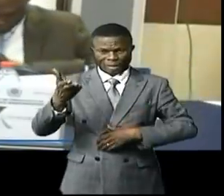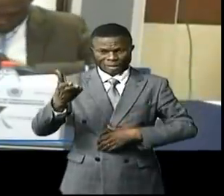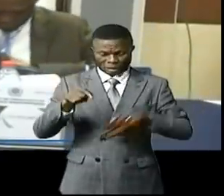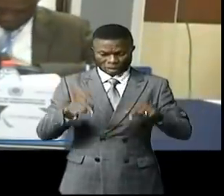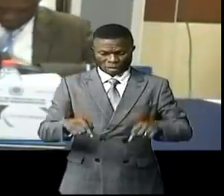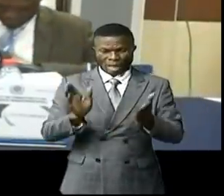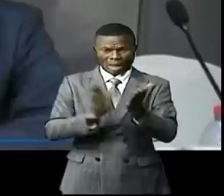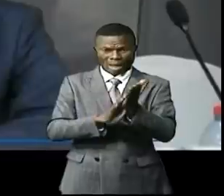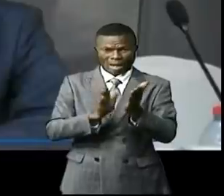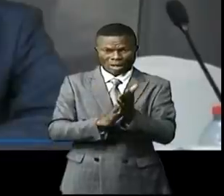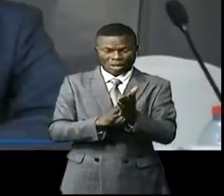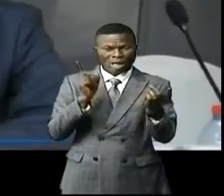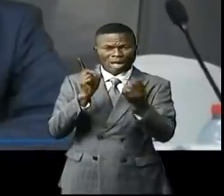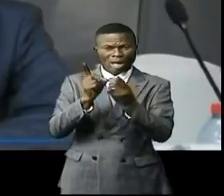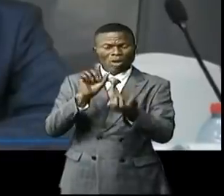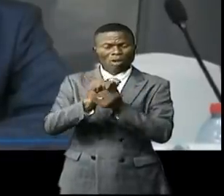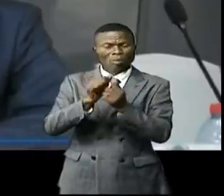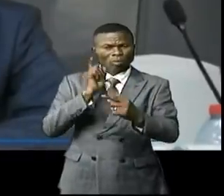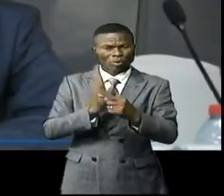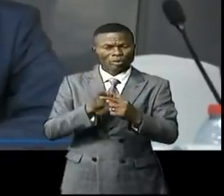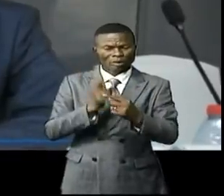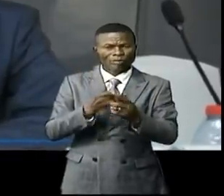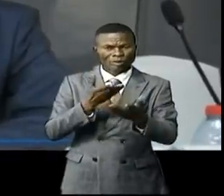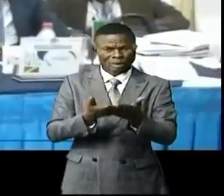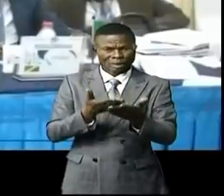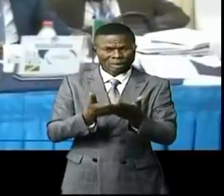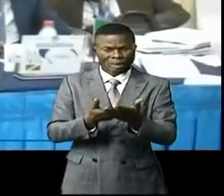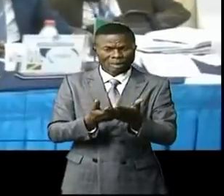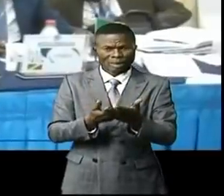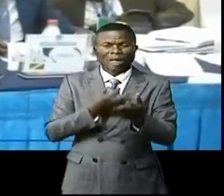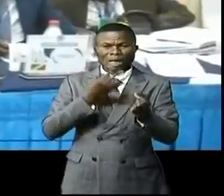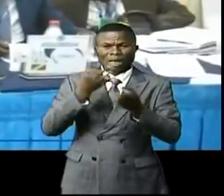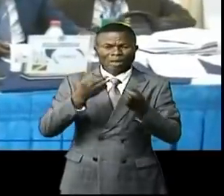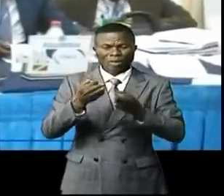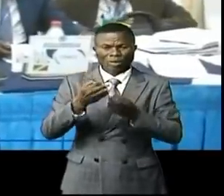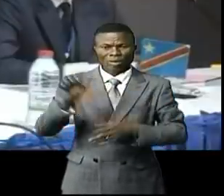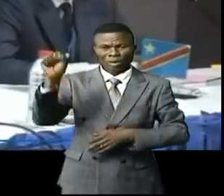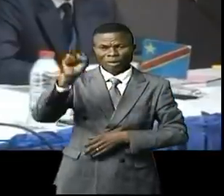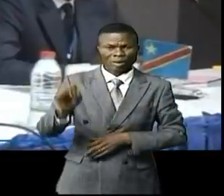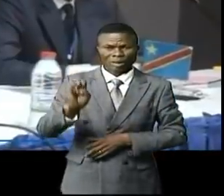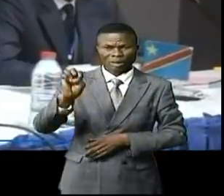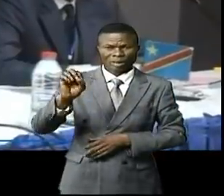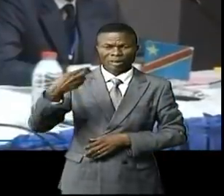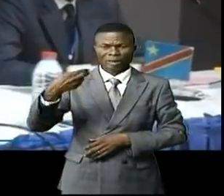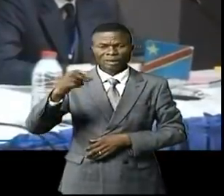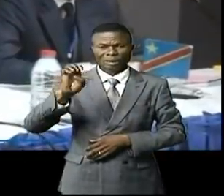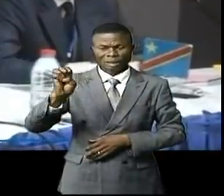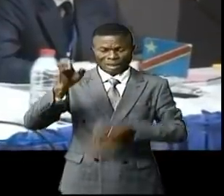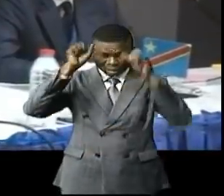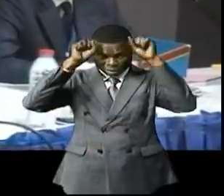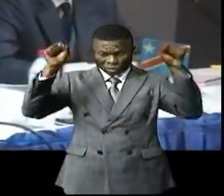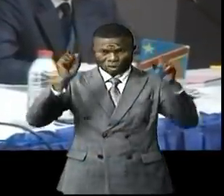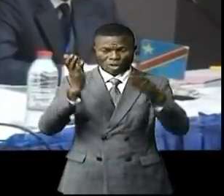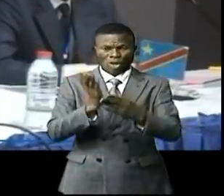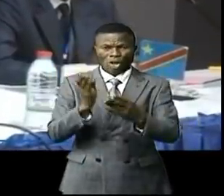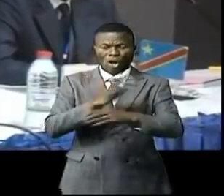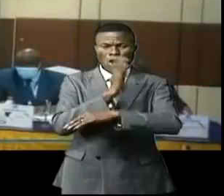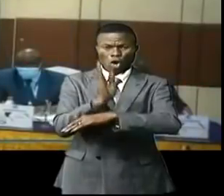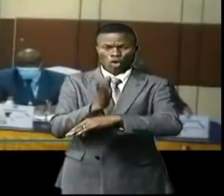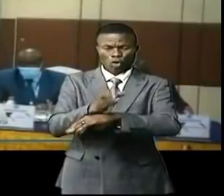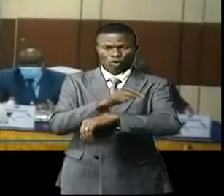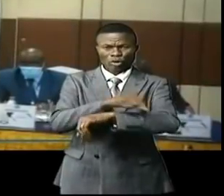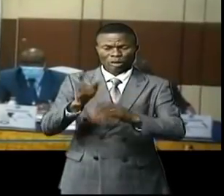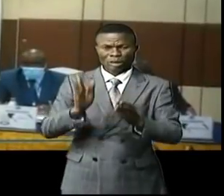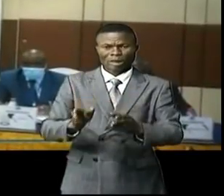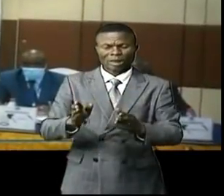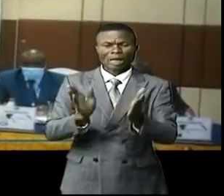institut fait face à plusieurs défis à relever, comme le souligne Serge Bokouma Ontiti, président du conseil d'administration de